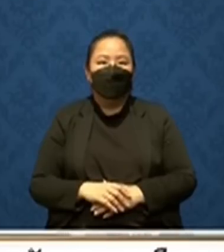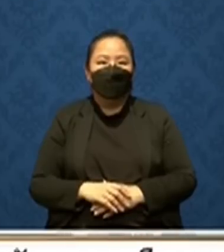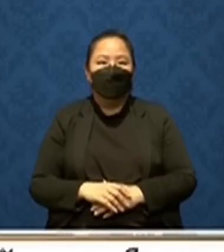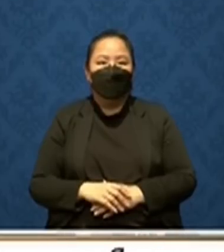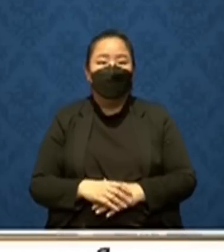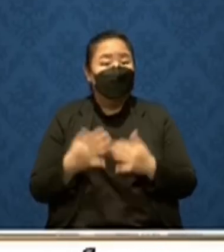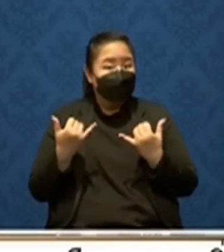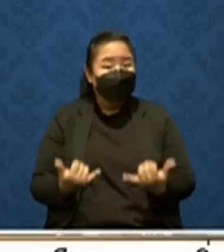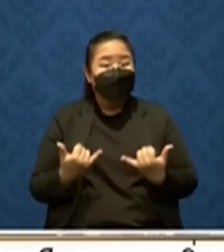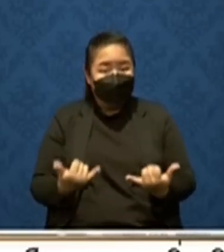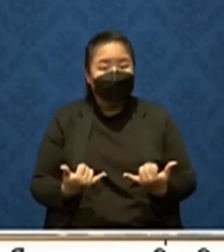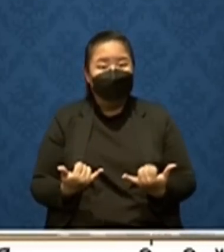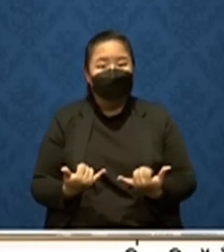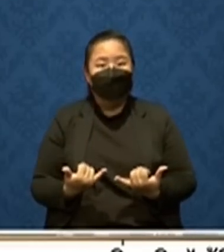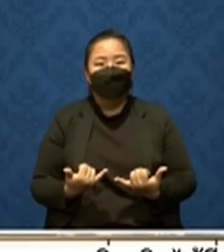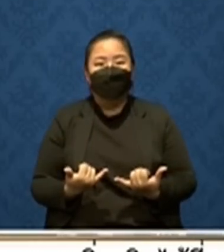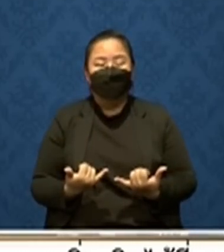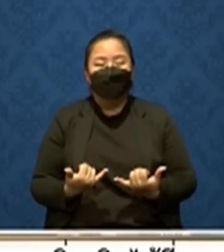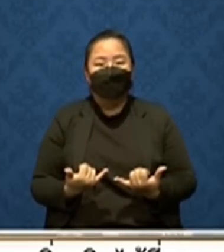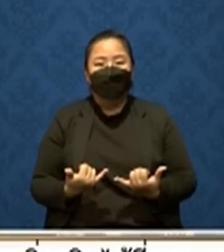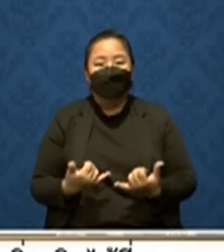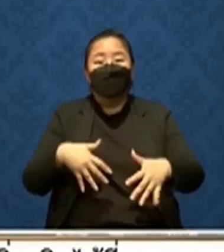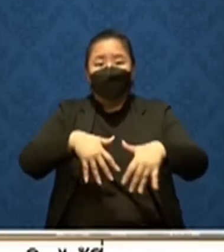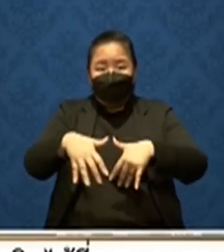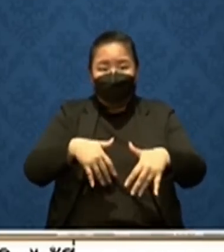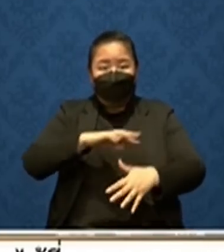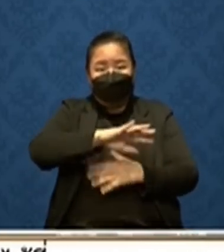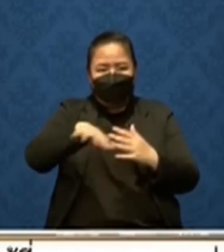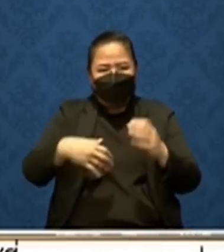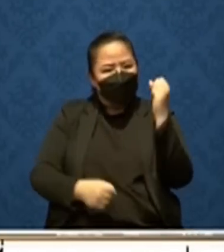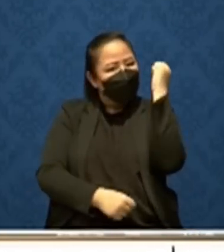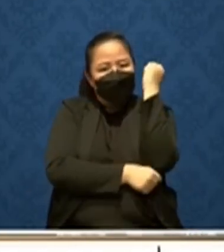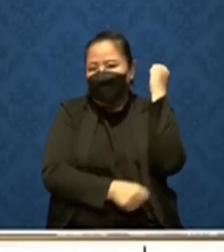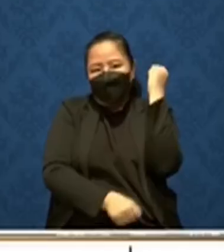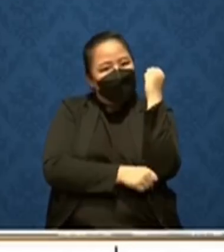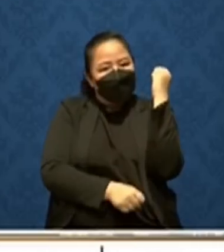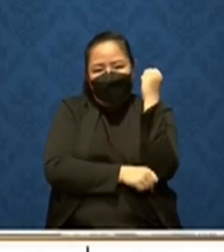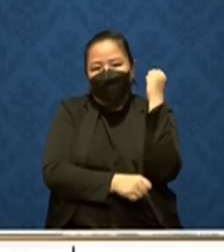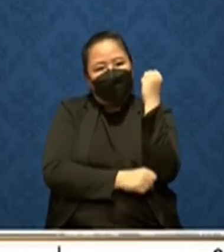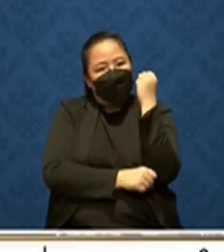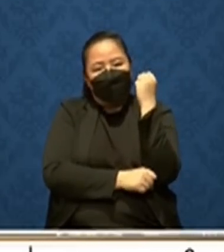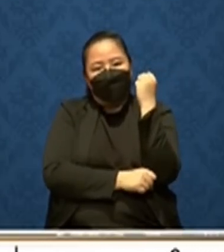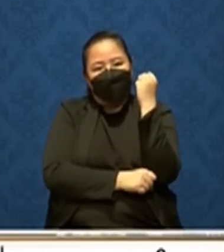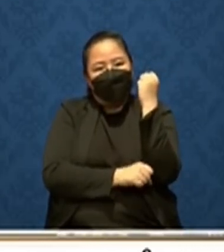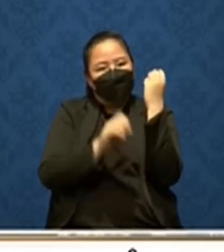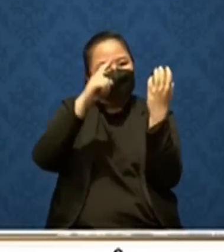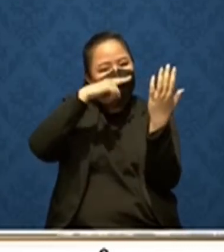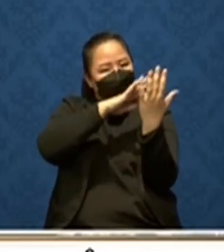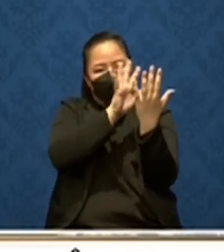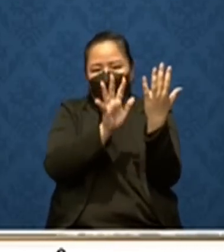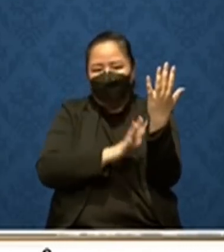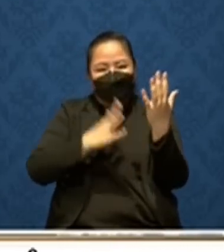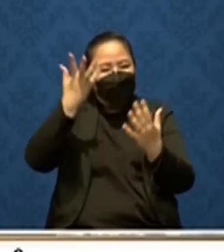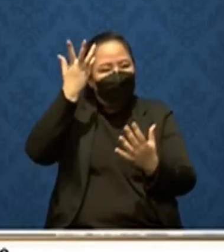มีสภาพขนาดนี้ทำงานครับแม่พี่น้องประชาชนทุกข์ยากจนทั้งแผ่นดินครับอ่าจนทุกข์